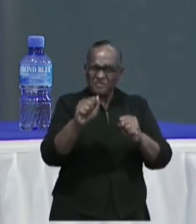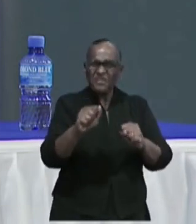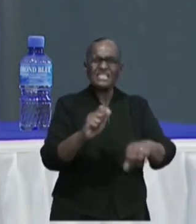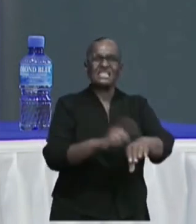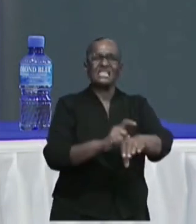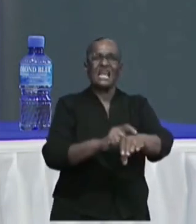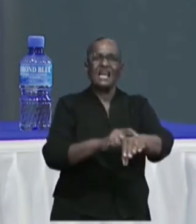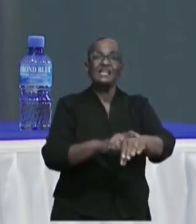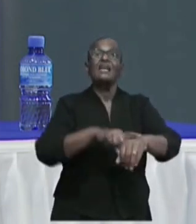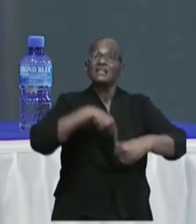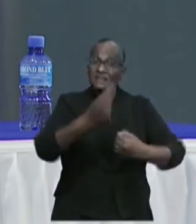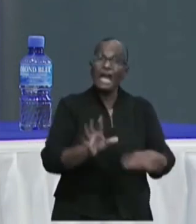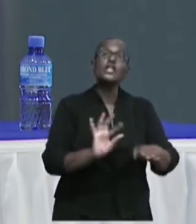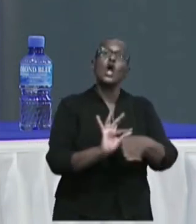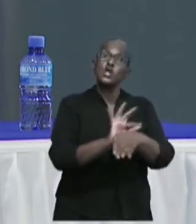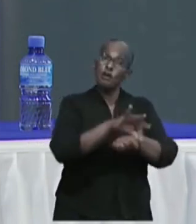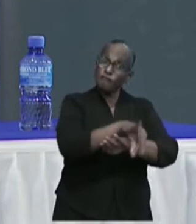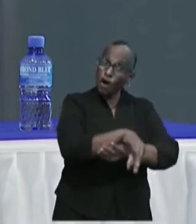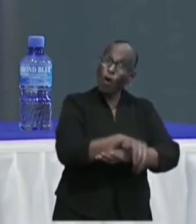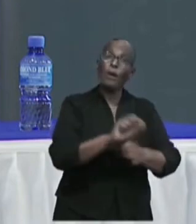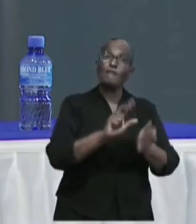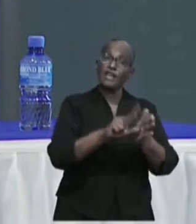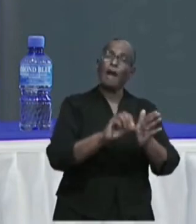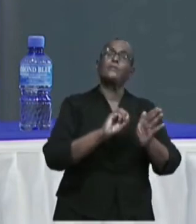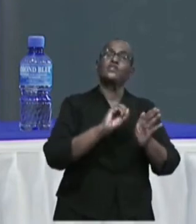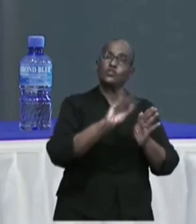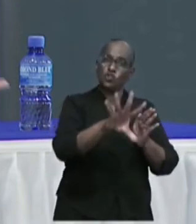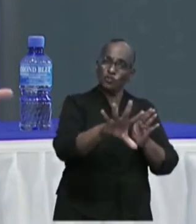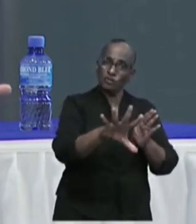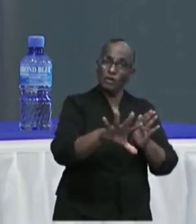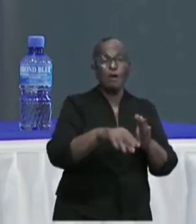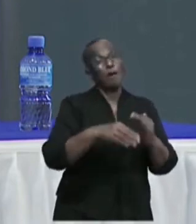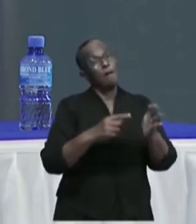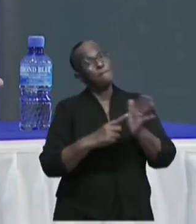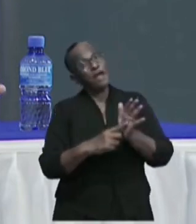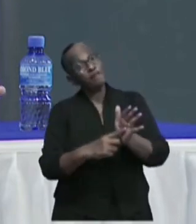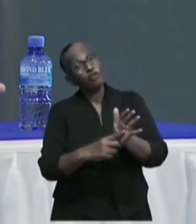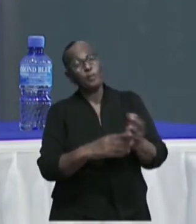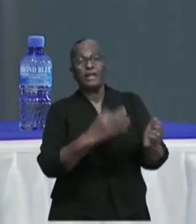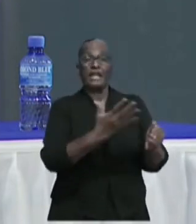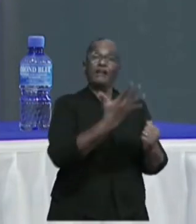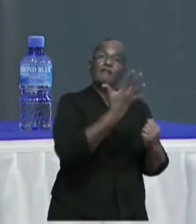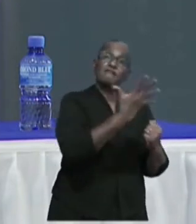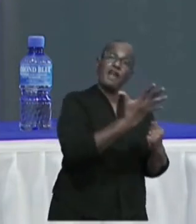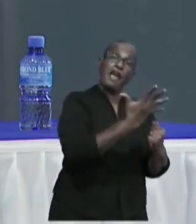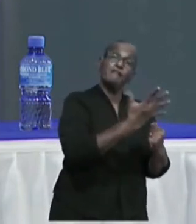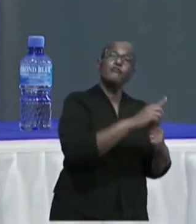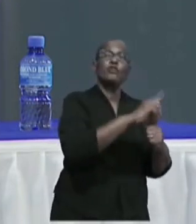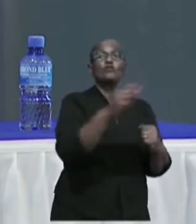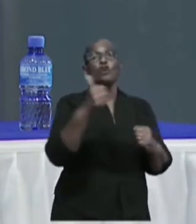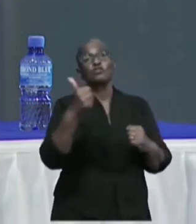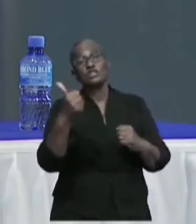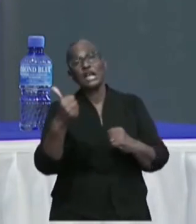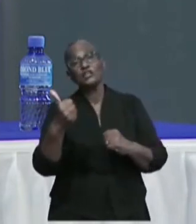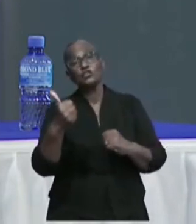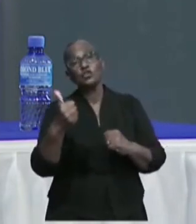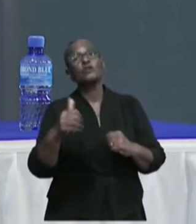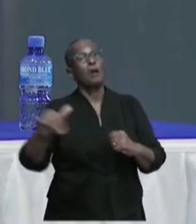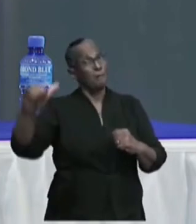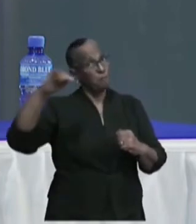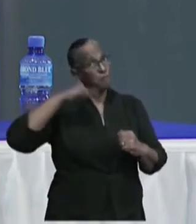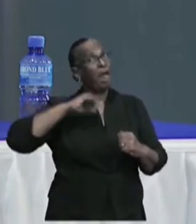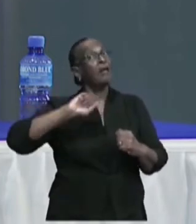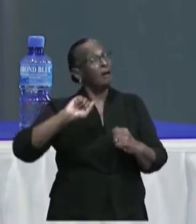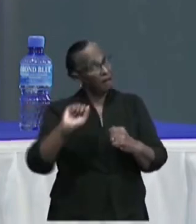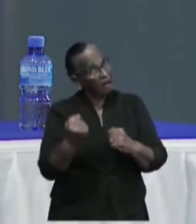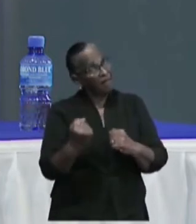doorgeven. Bijvoorbeeld, ik ben van vijf tot zes middags bereikbaar voor vragen over de opdracht.